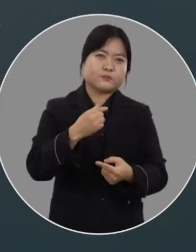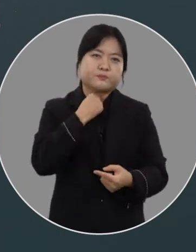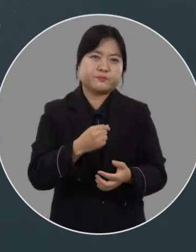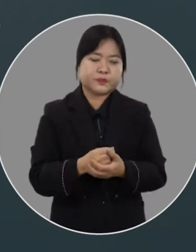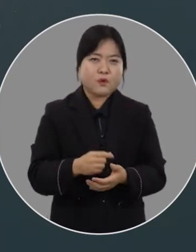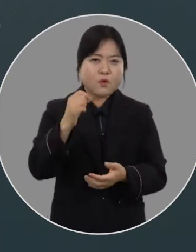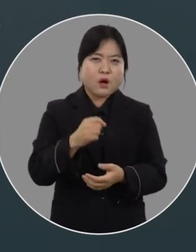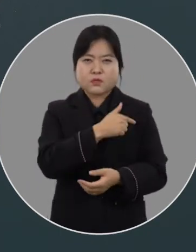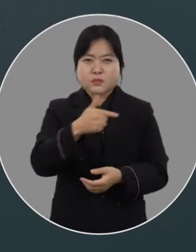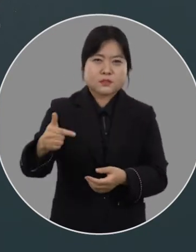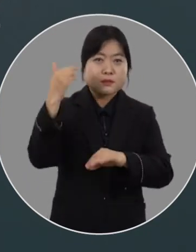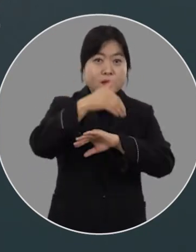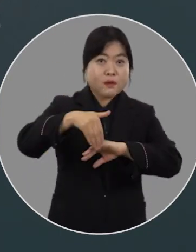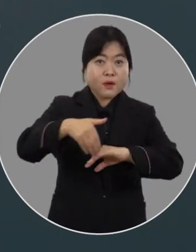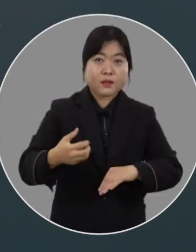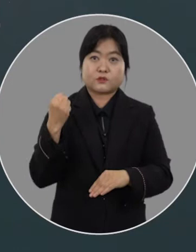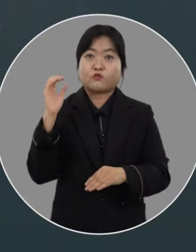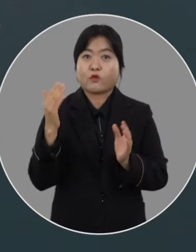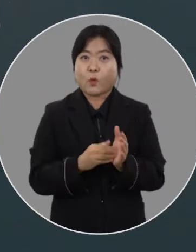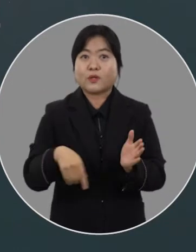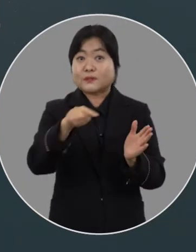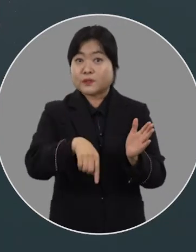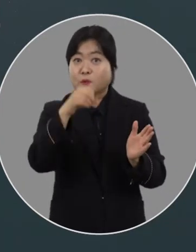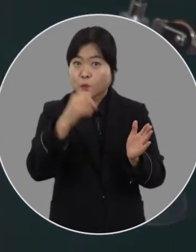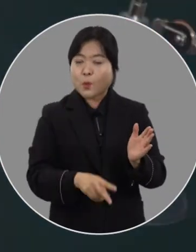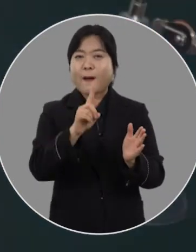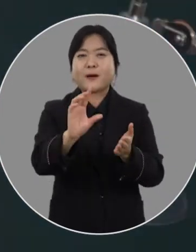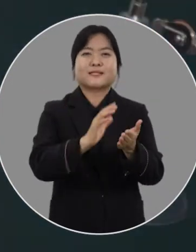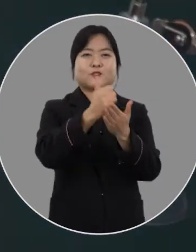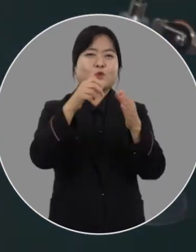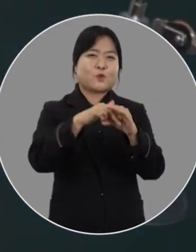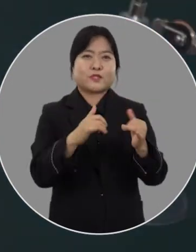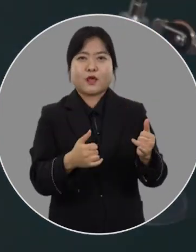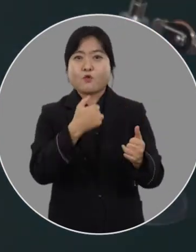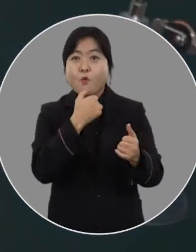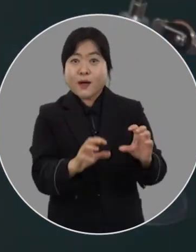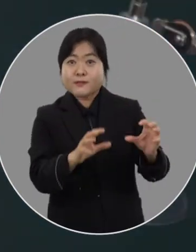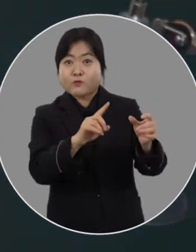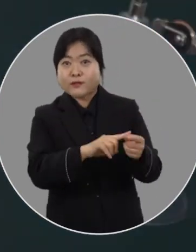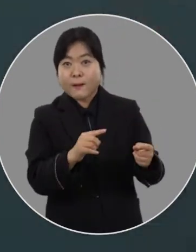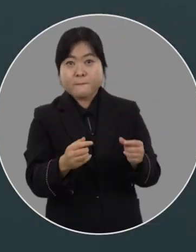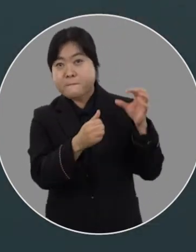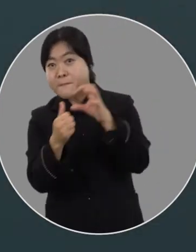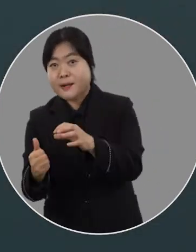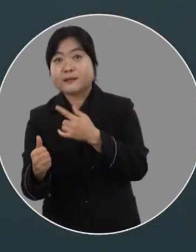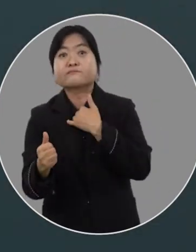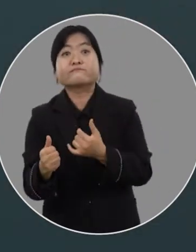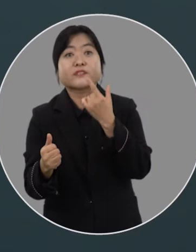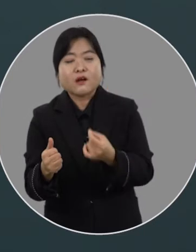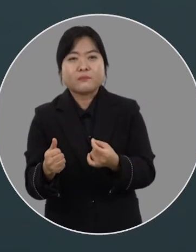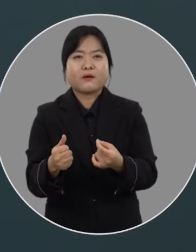통일하자는 원대한 계획을 세우게 되었고요. 그곳에 또 한 번 그리스도교인들의 로마 제국에 의한 박해처럼 또 한